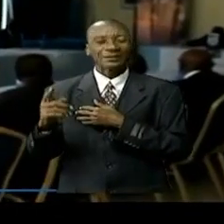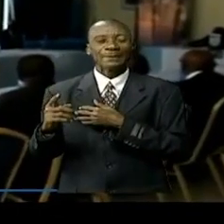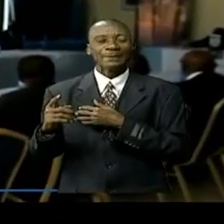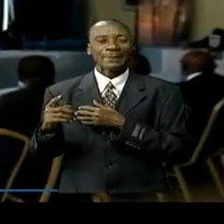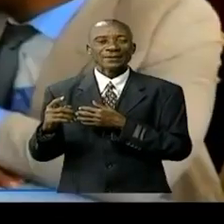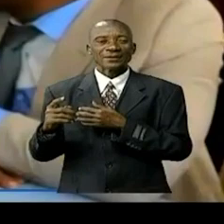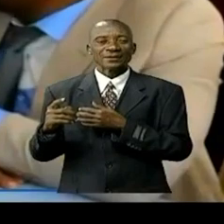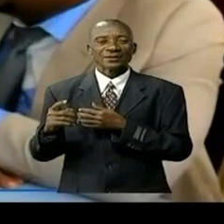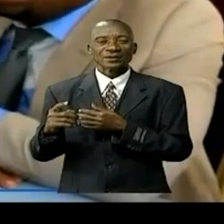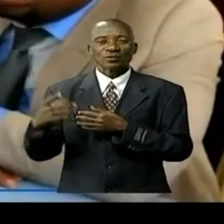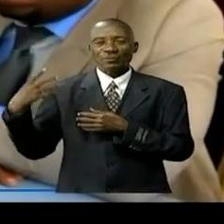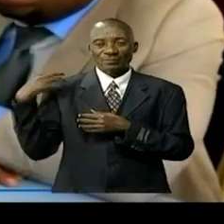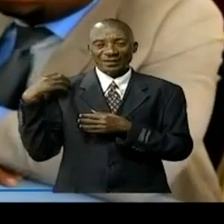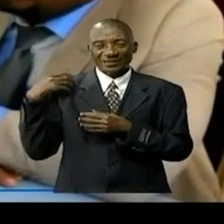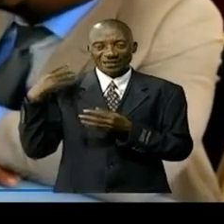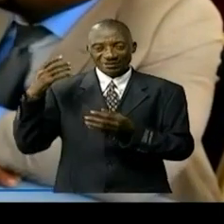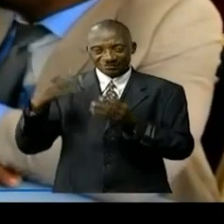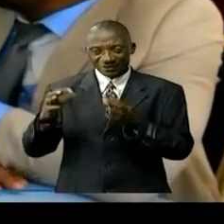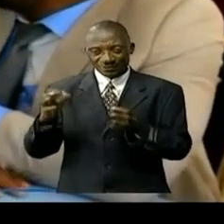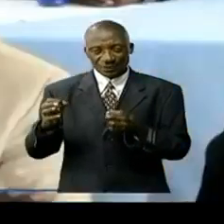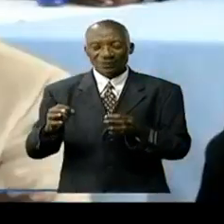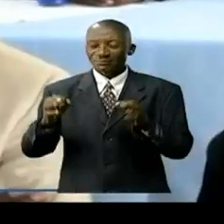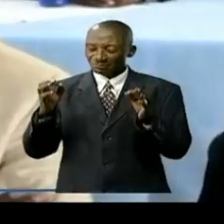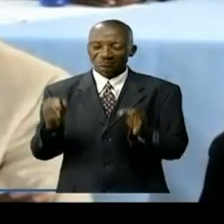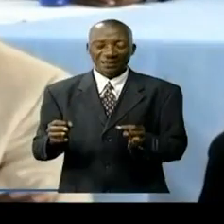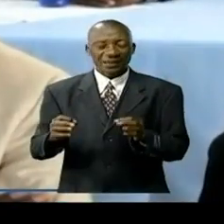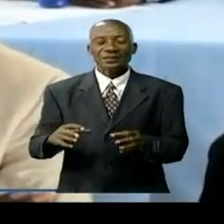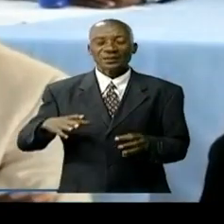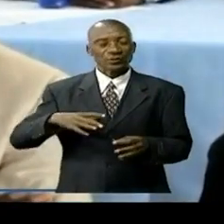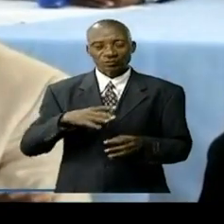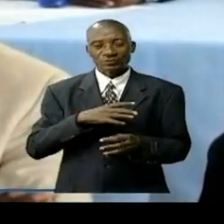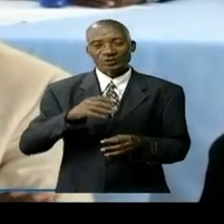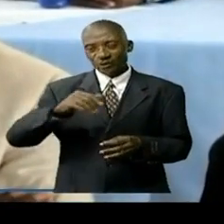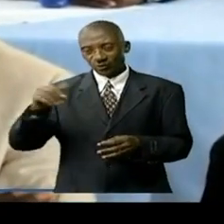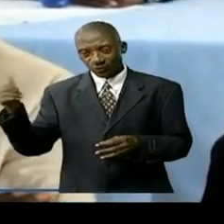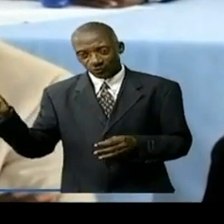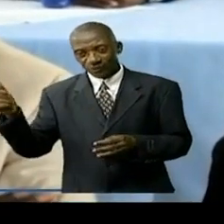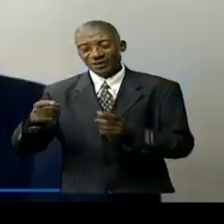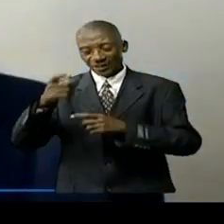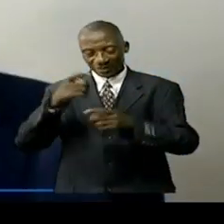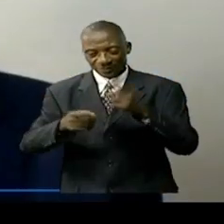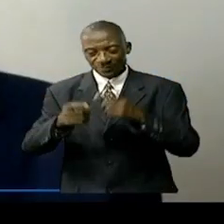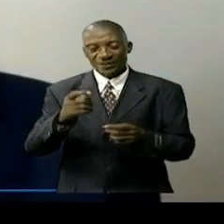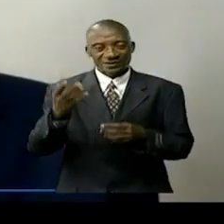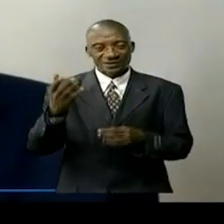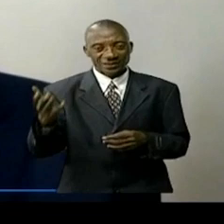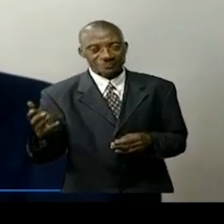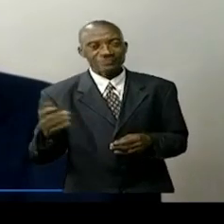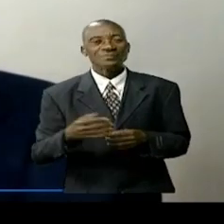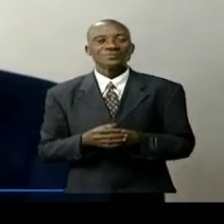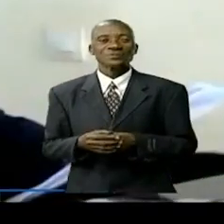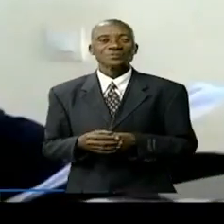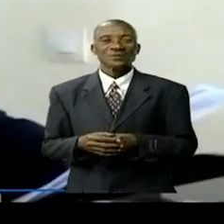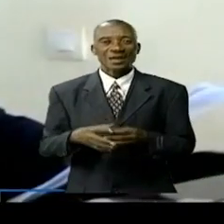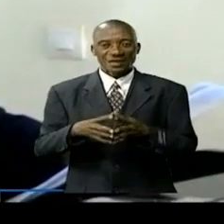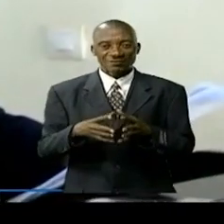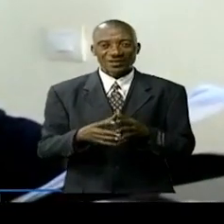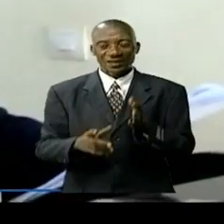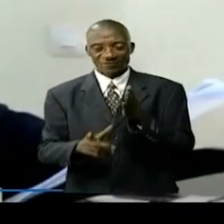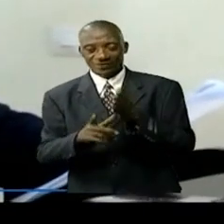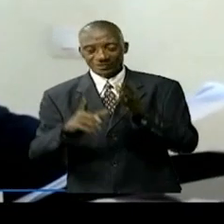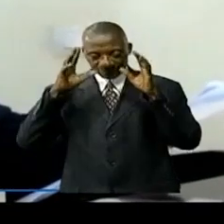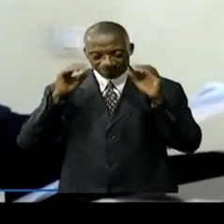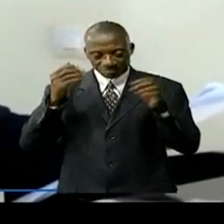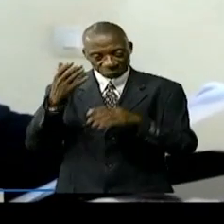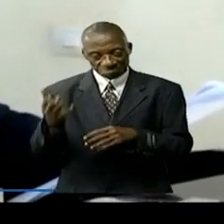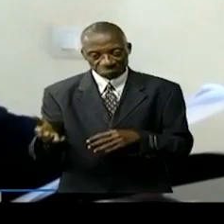avait ainsi laissé place au comité de crise dirigé par Monsieur Edouard Akitambala Azouata et secondé par Baudouin Mambou Saloumou. C'est en